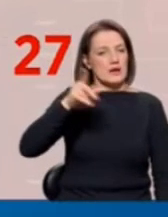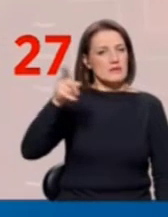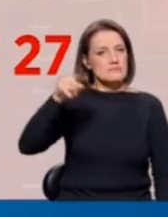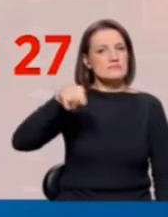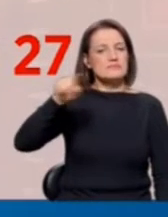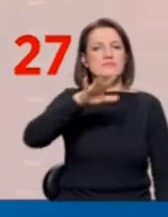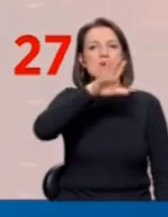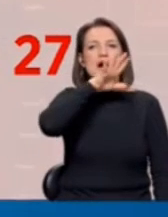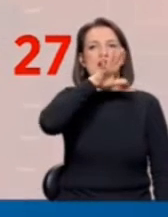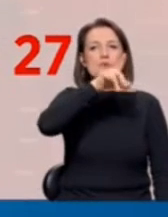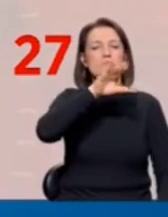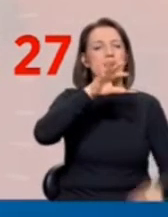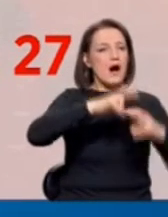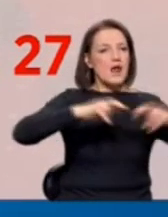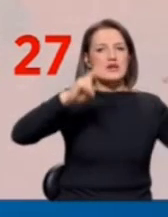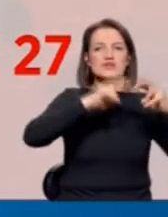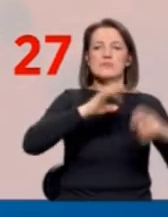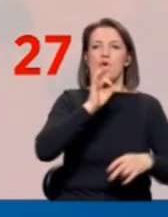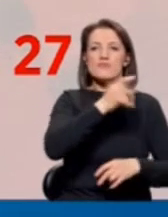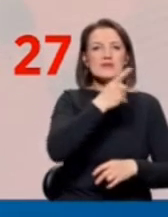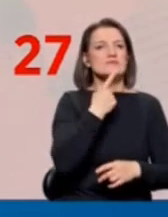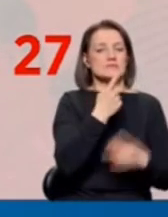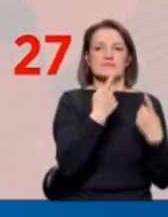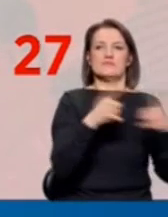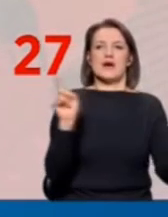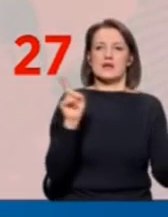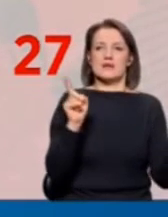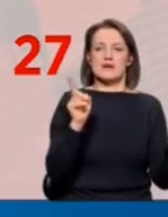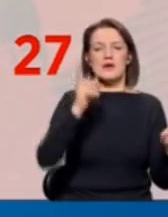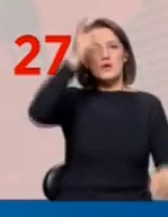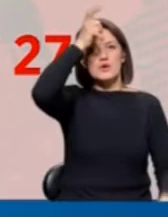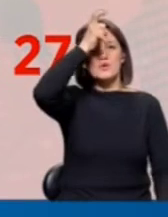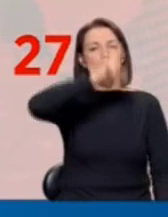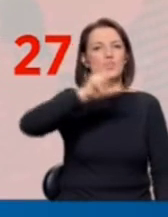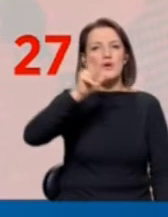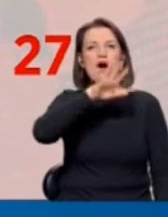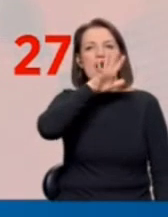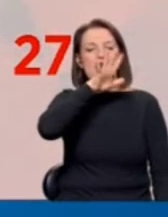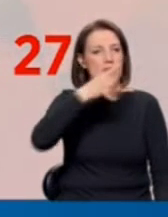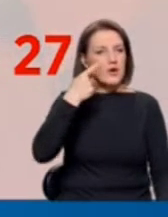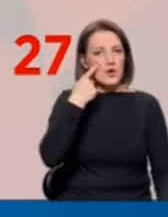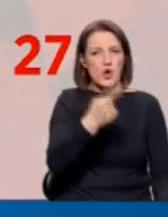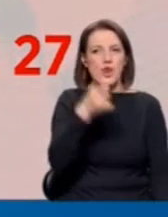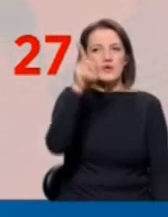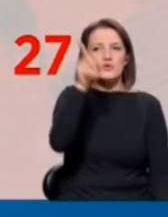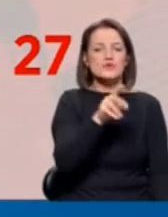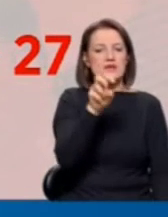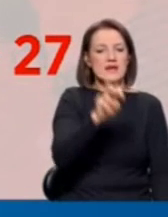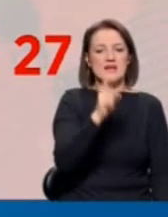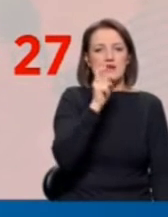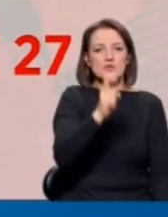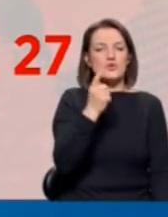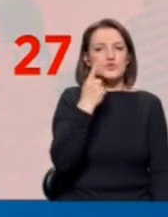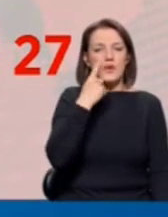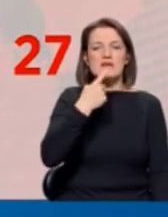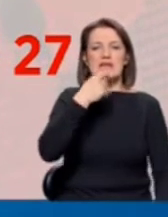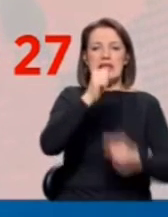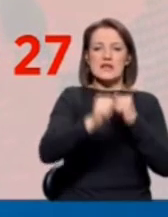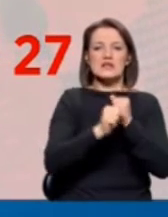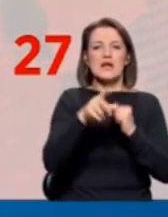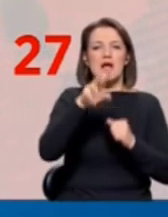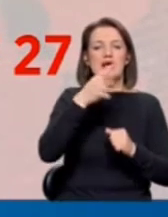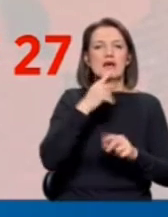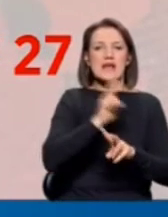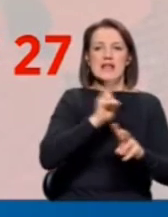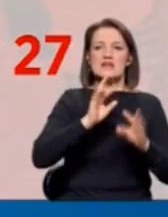Avrupa istatistik ofisinden gelen rakamların dili farklı Türkiye Avrupa ülkeleri arasında yüzde 89,6 lık yıllık enerji